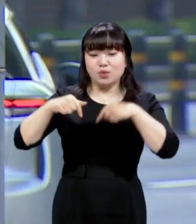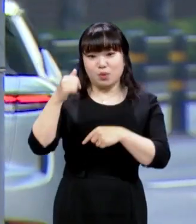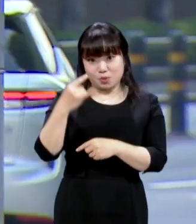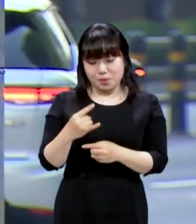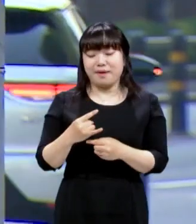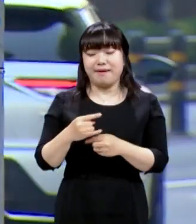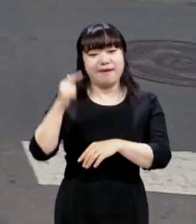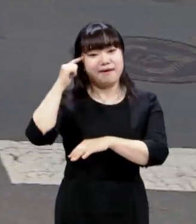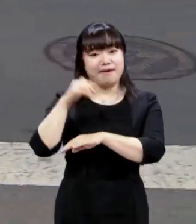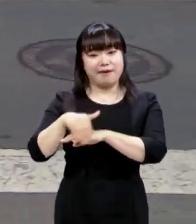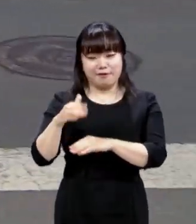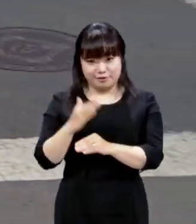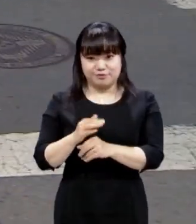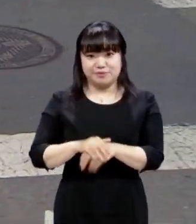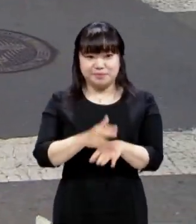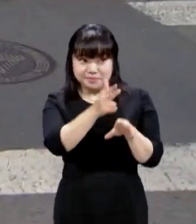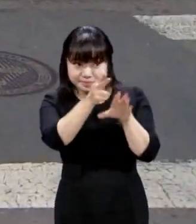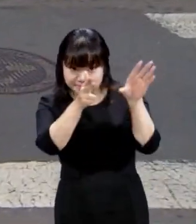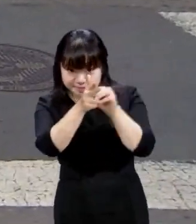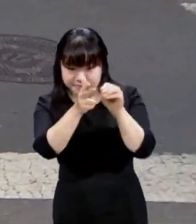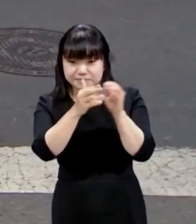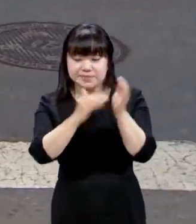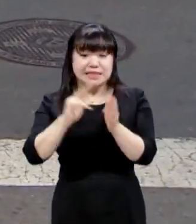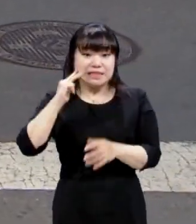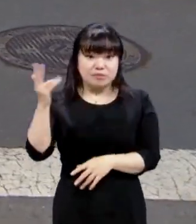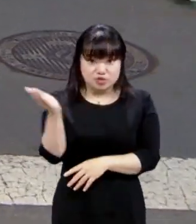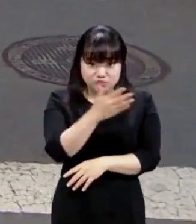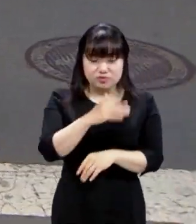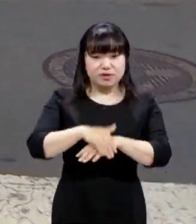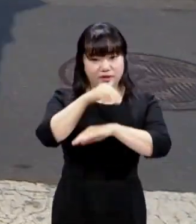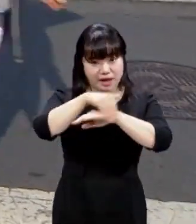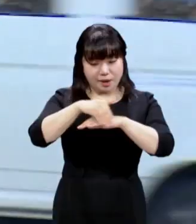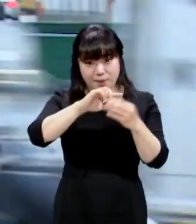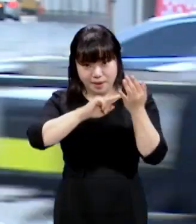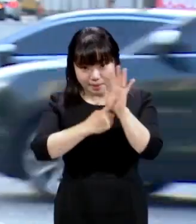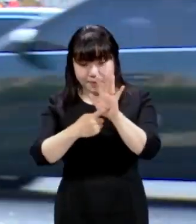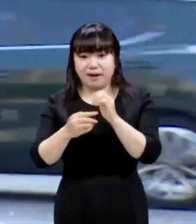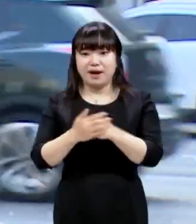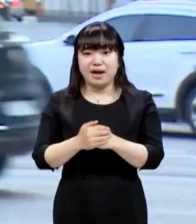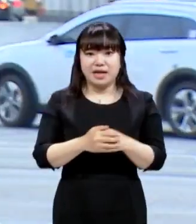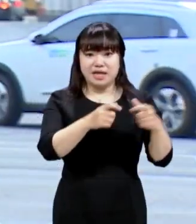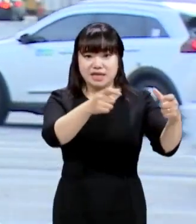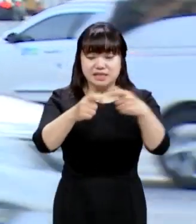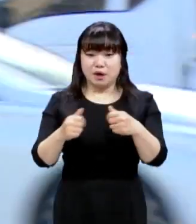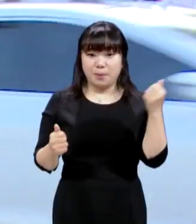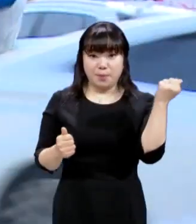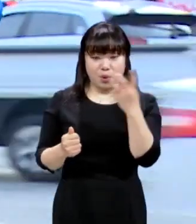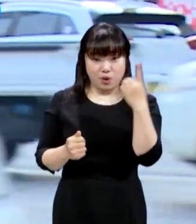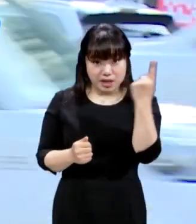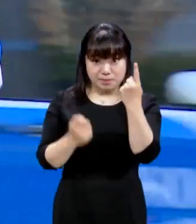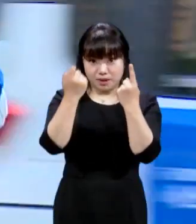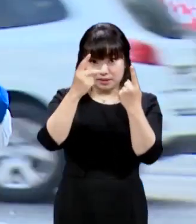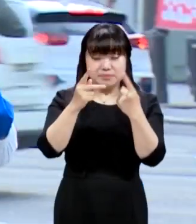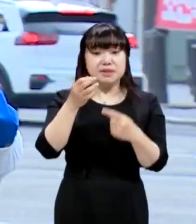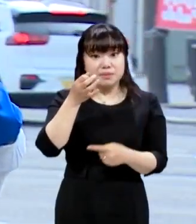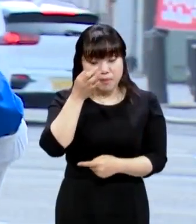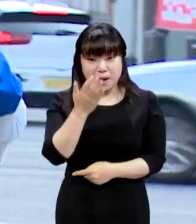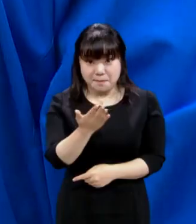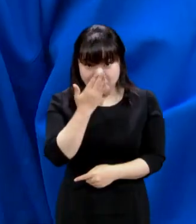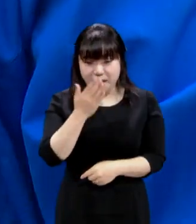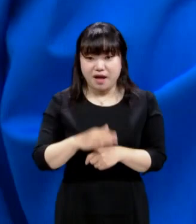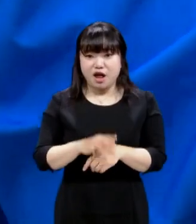열립니다 녹화된 방송은 다음주부터 편성에 따라 케이블 tv 지역채널 1 보내서 방송될 예정이며